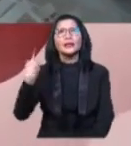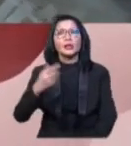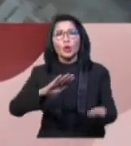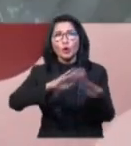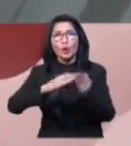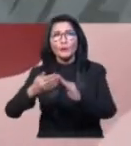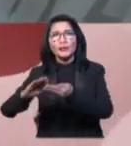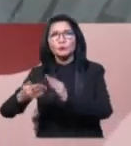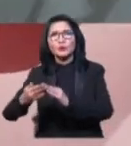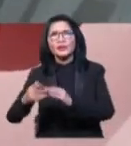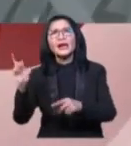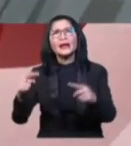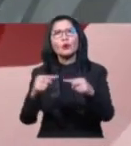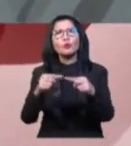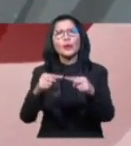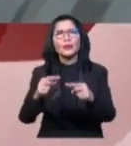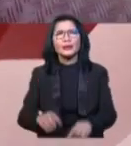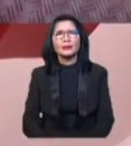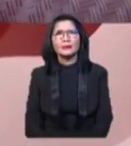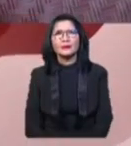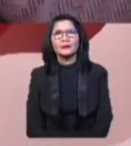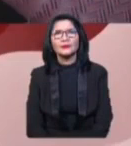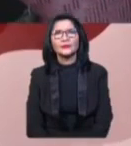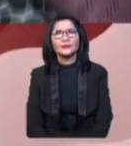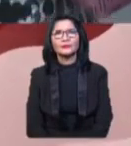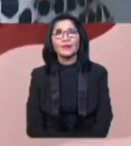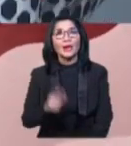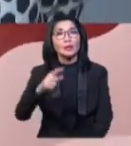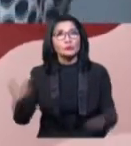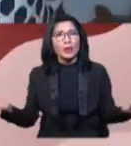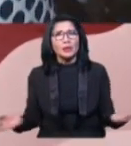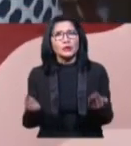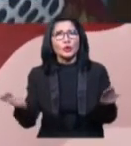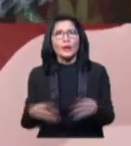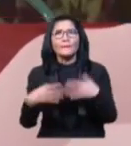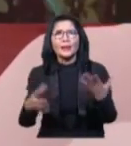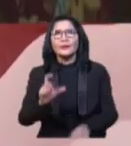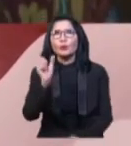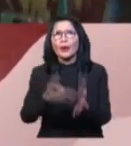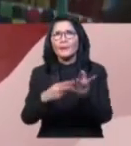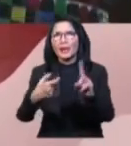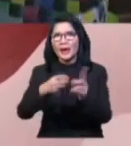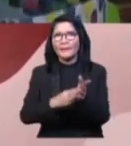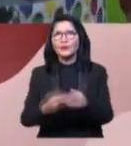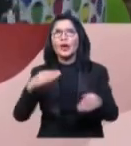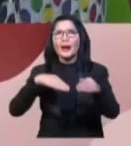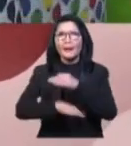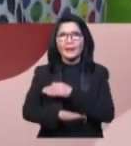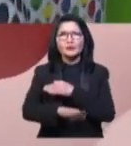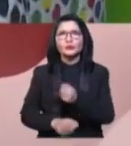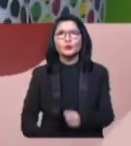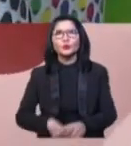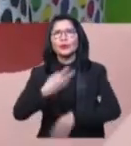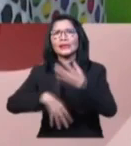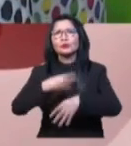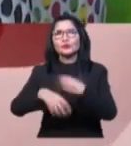komunitas-komunitas terkait lah ya. Nah, ini yang juga didorong bagaimana UMKM ini masuk ke rantai pasok industri, khususnya